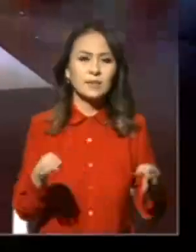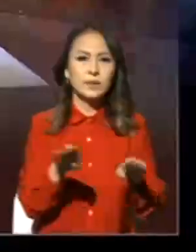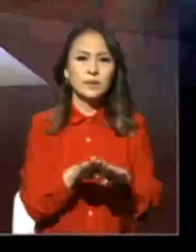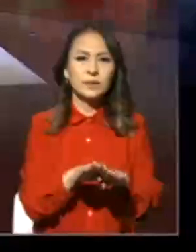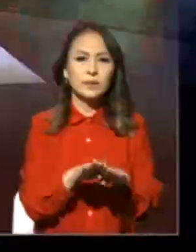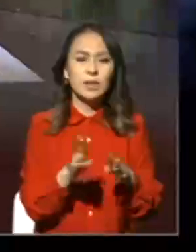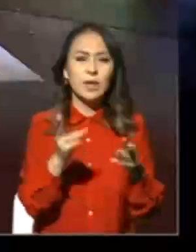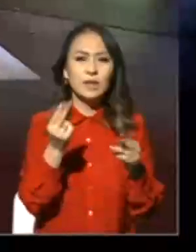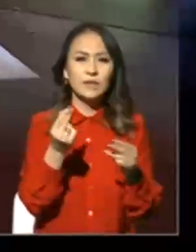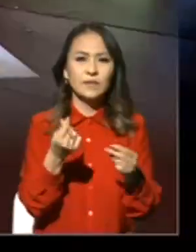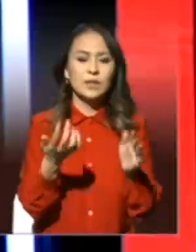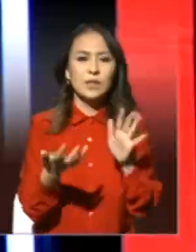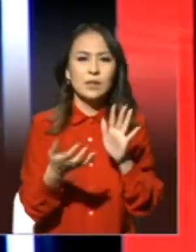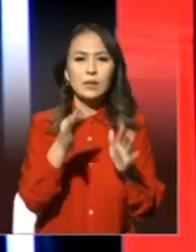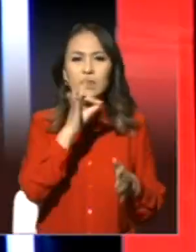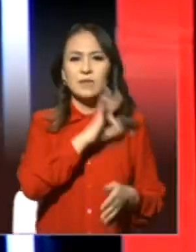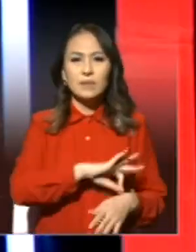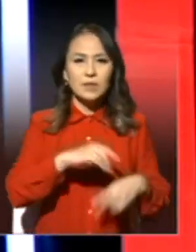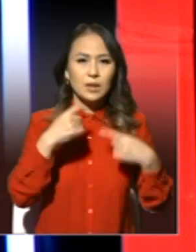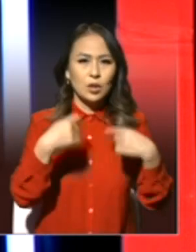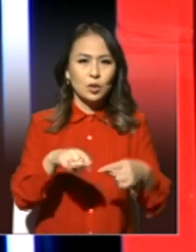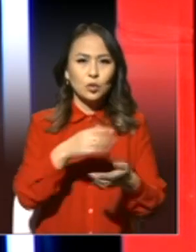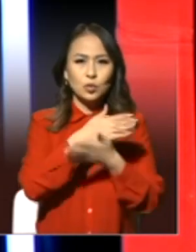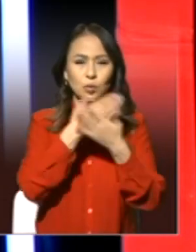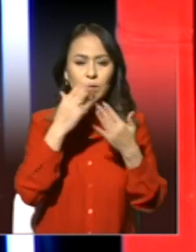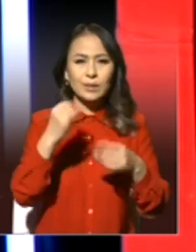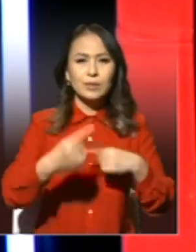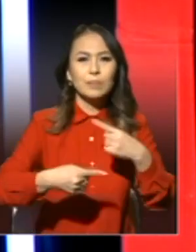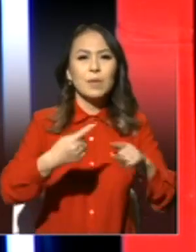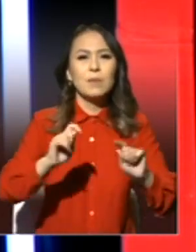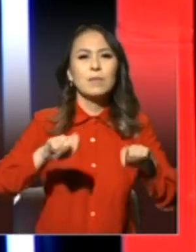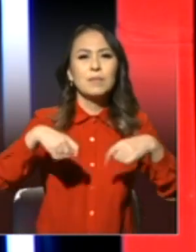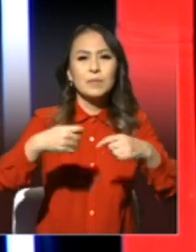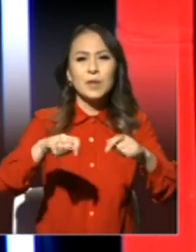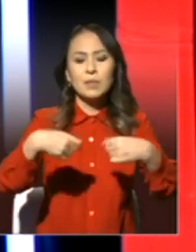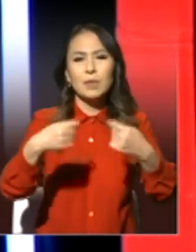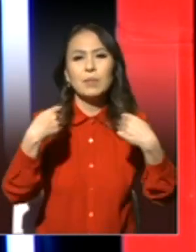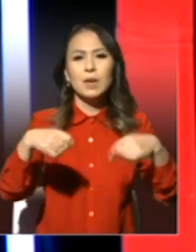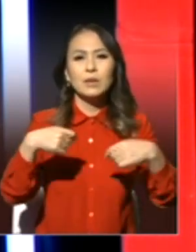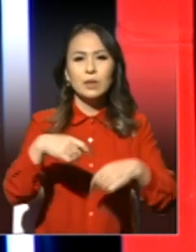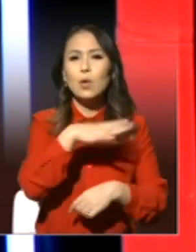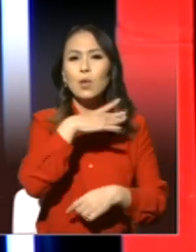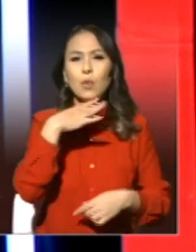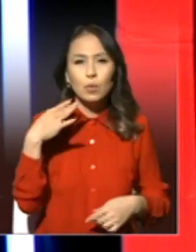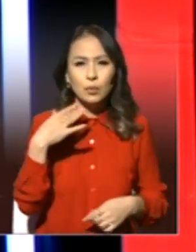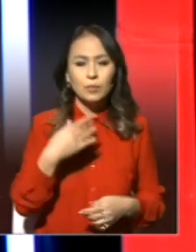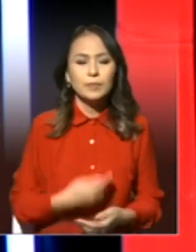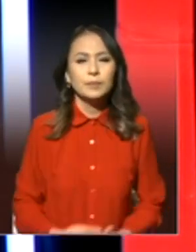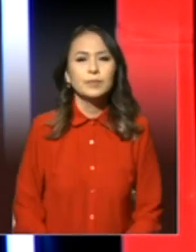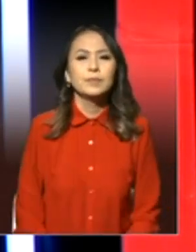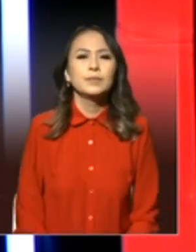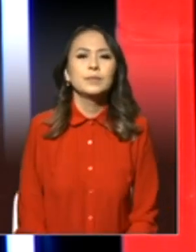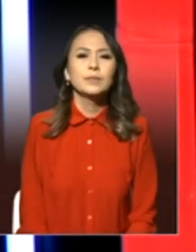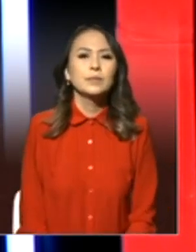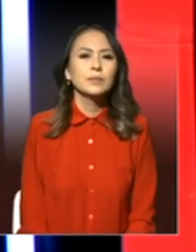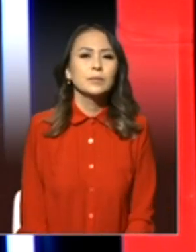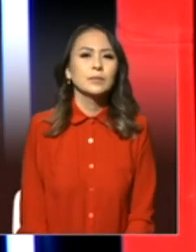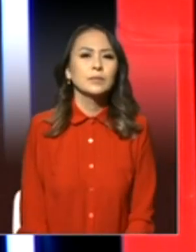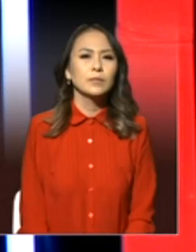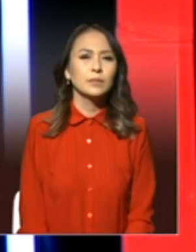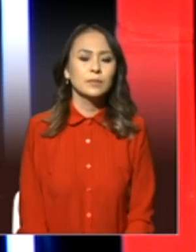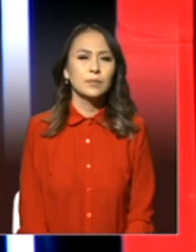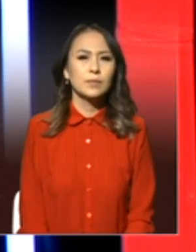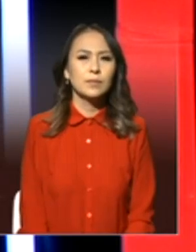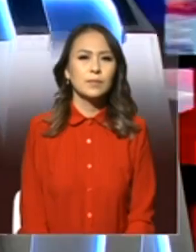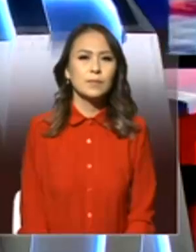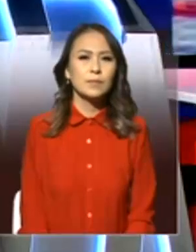екендігі, қаражат тиімді жұмсалмайды дейді және делдал көп деп отыр. Нұржан мырза, осыған қатысты пікіріңіз. Ассалаумалейкем. Алейкем.